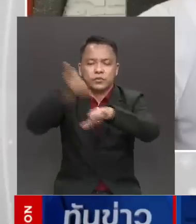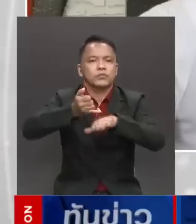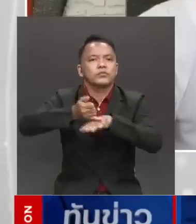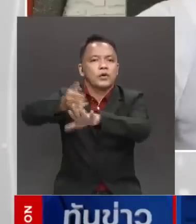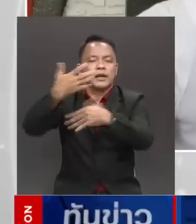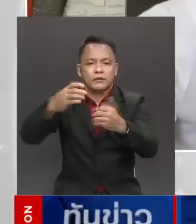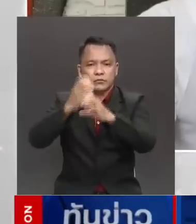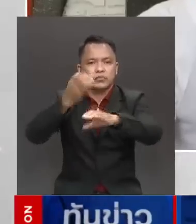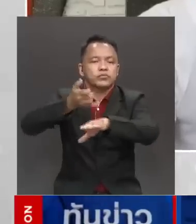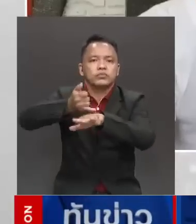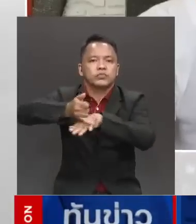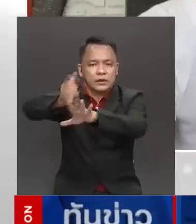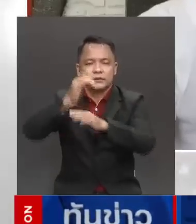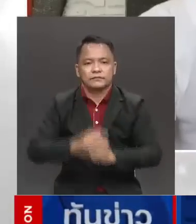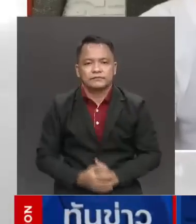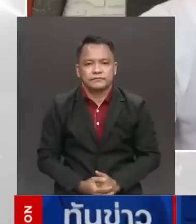ทำงานอยู่แล้วค่ะ